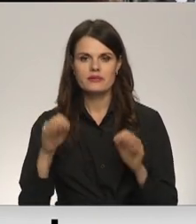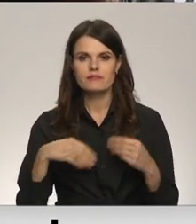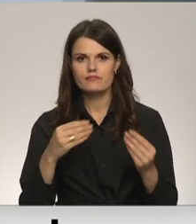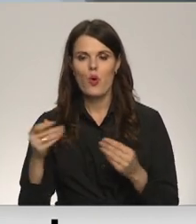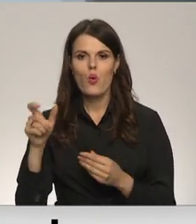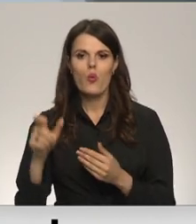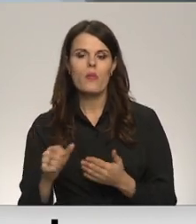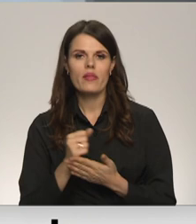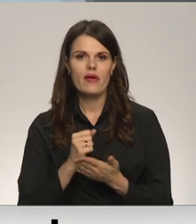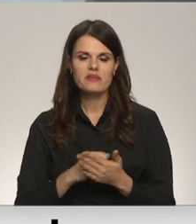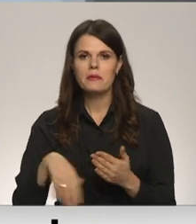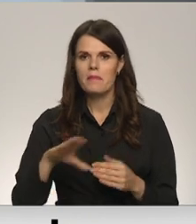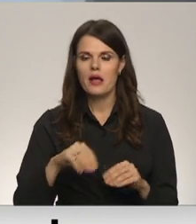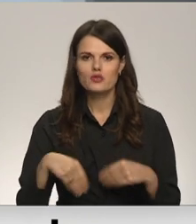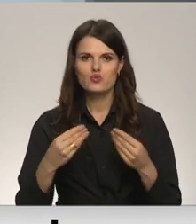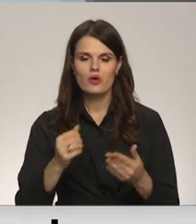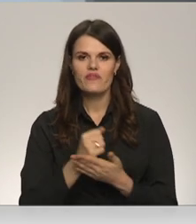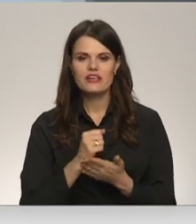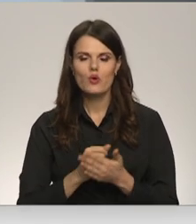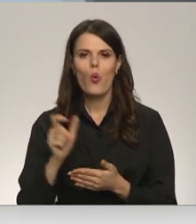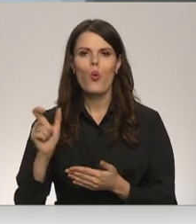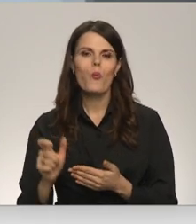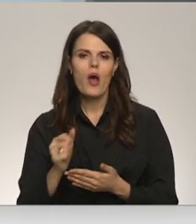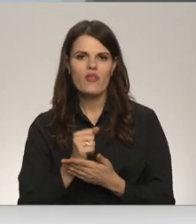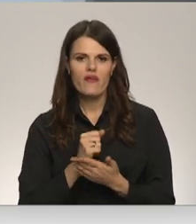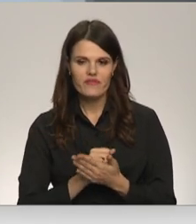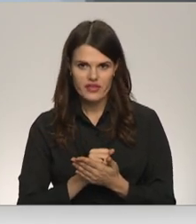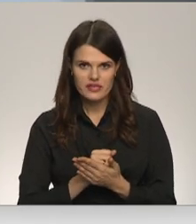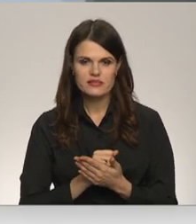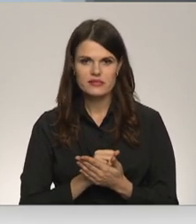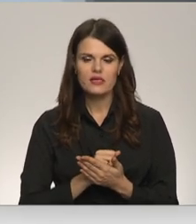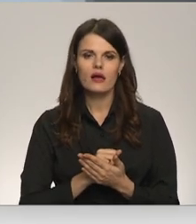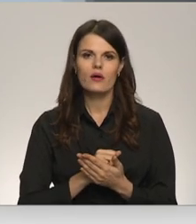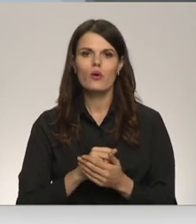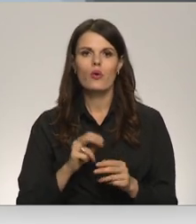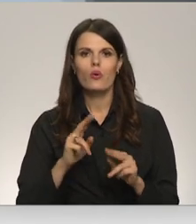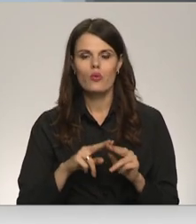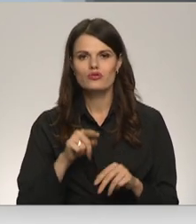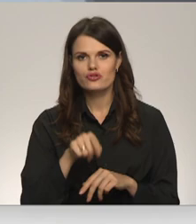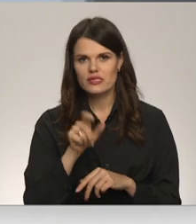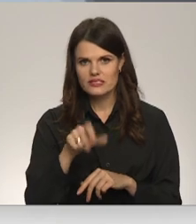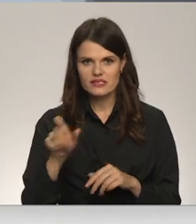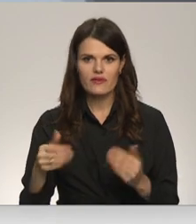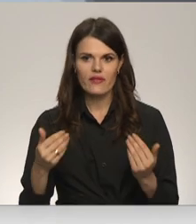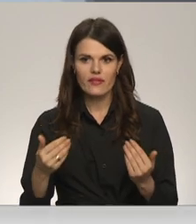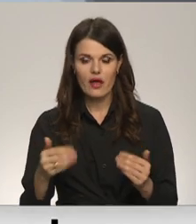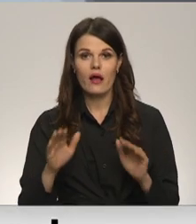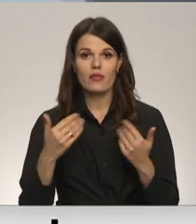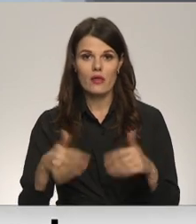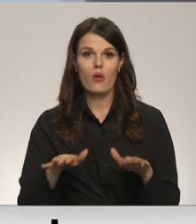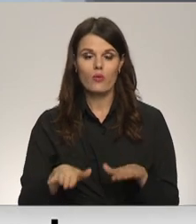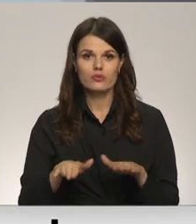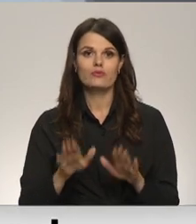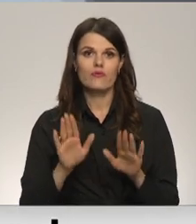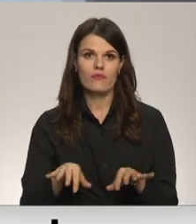vīzas. Mēs izsniegsim vīzu, humāno vīzu ar tiesībām nodarbinātību, un šie cilvēki šobrīd jau uzturoties šeit, viņi